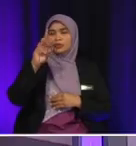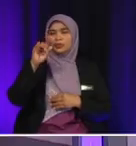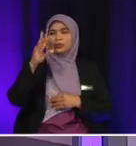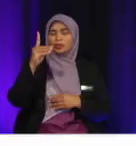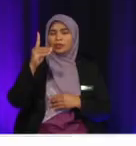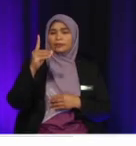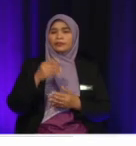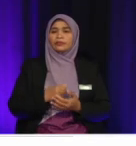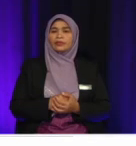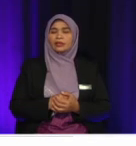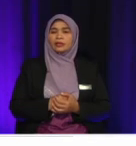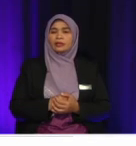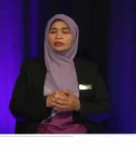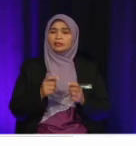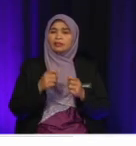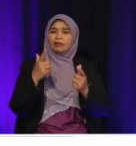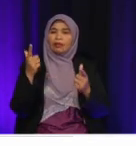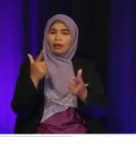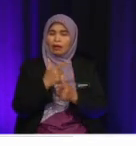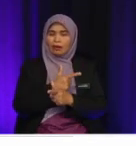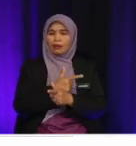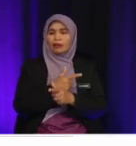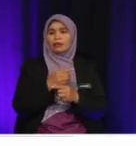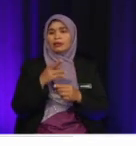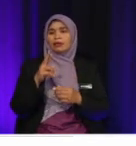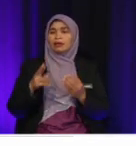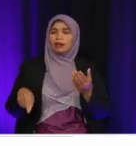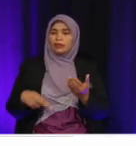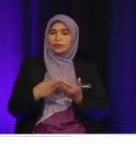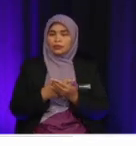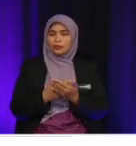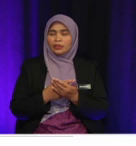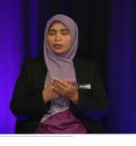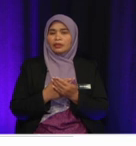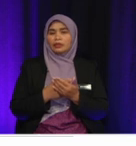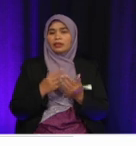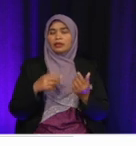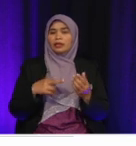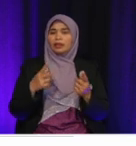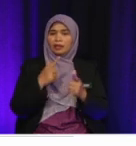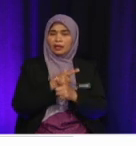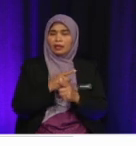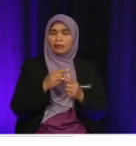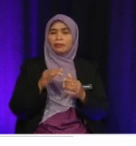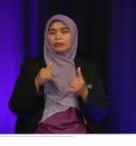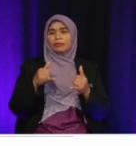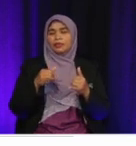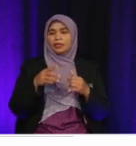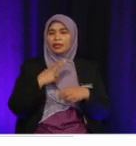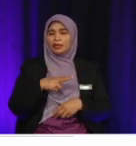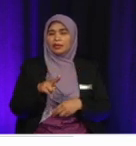kita ada tajuk-tajuk seperti larangan rasuah memahami sunatullah larangan mempersedakan agama dakwah